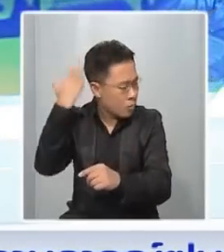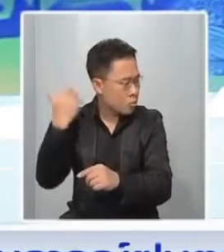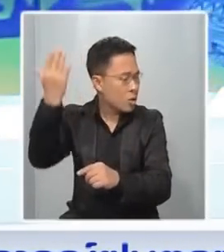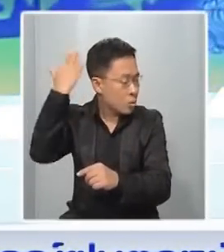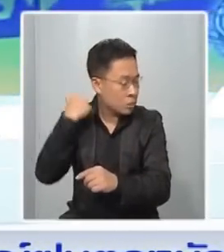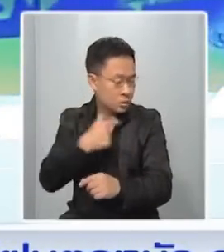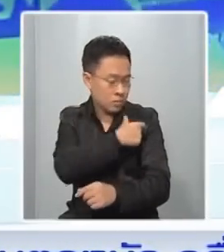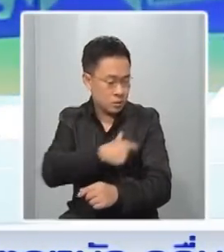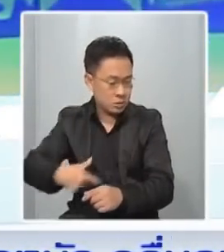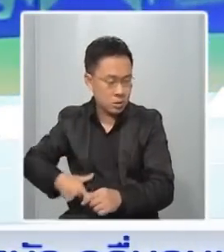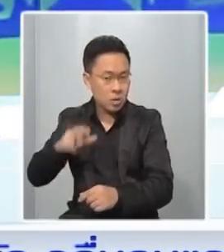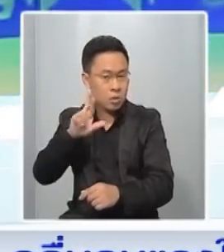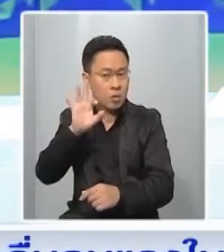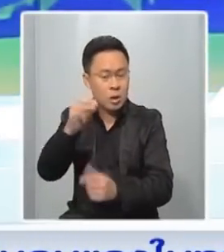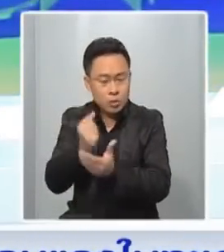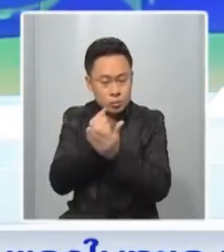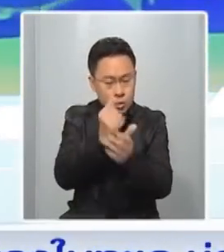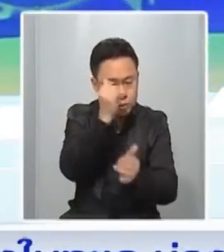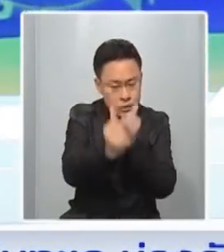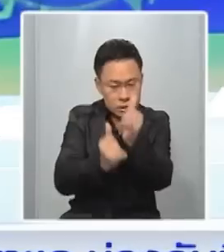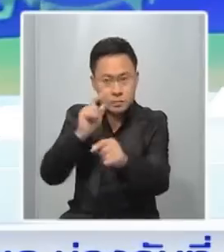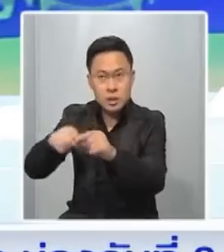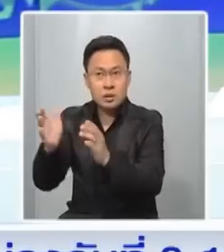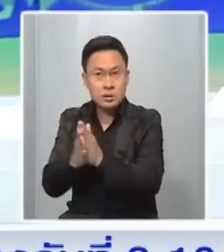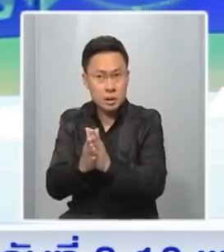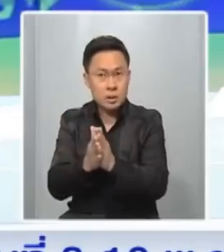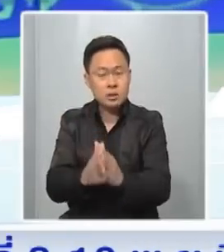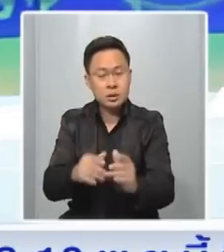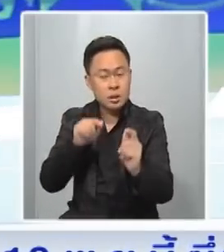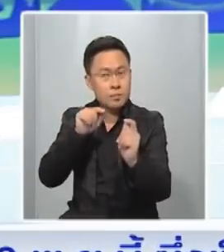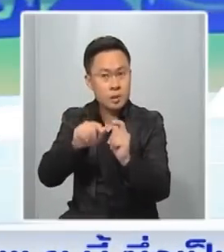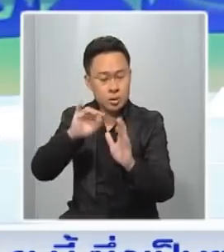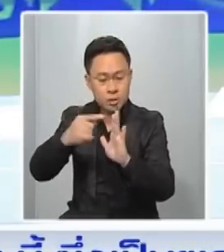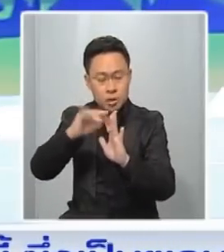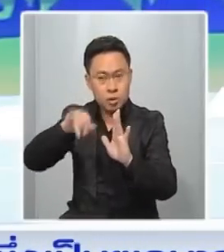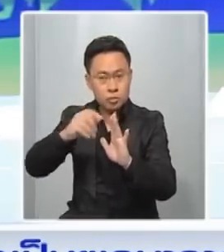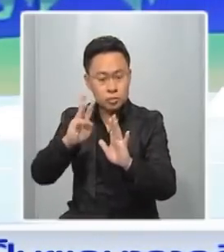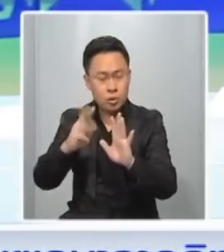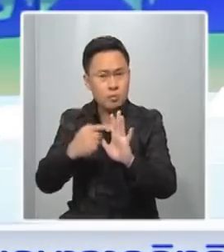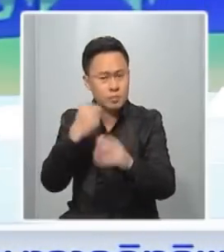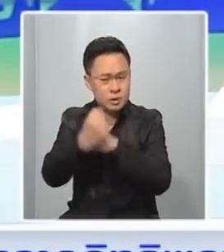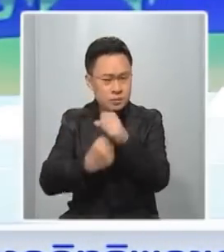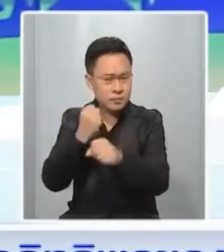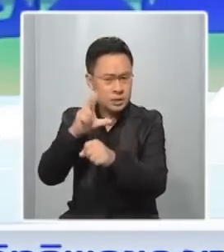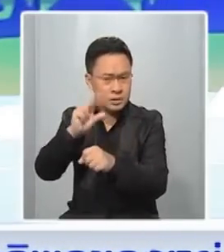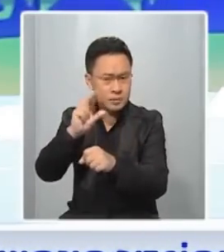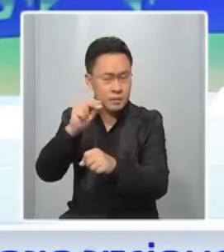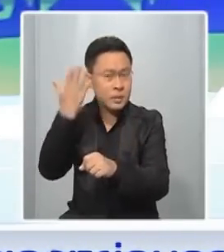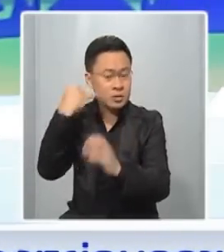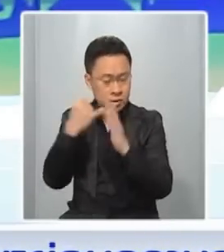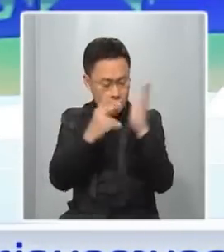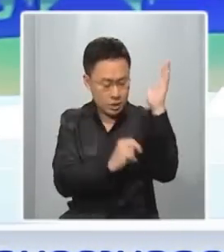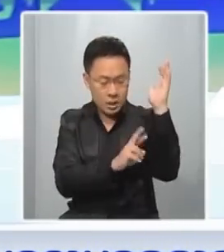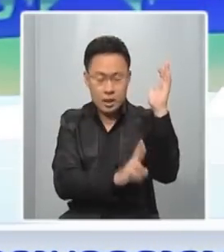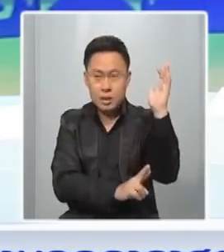กอบพระราชกรณียกิจเยี่ยมราษฎรที่เจาะบากงนะครับเจาะบากงเมื่อ33ปีที่แล้วจังหวัดนราธิวาสน